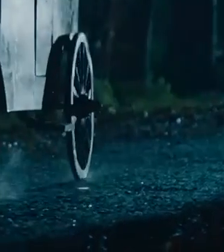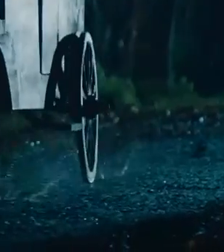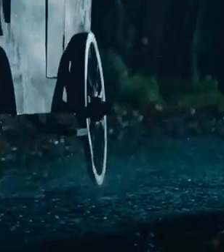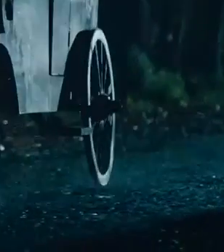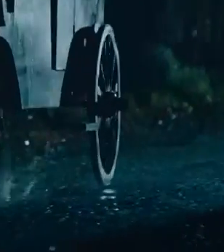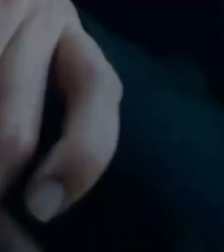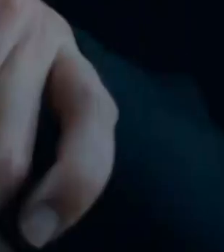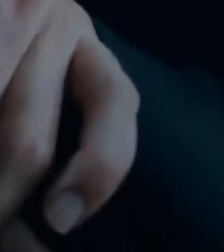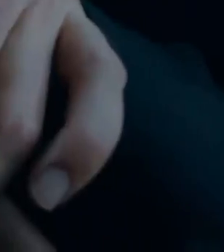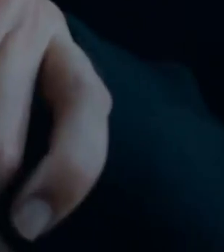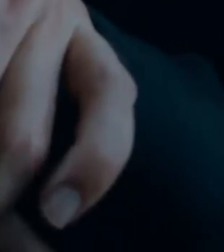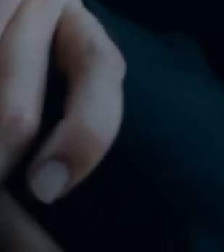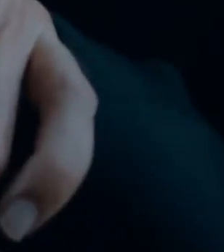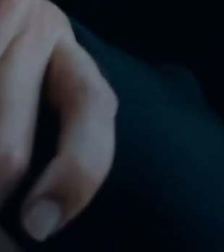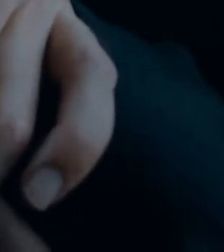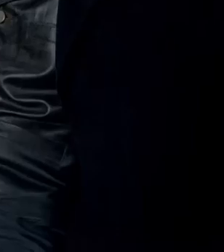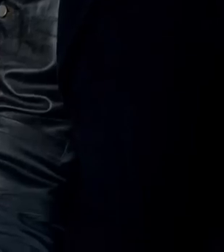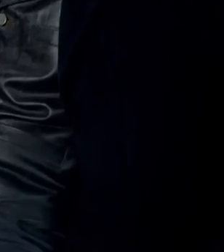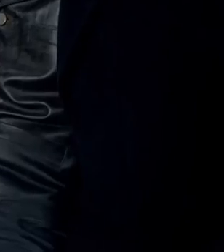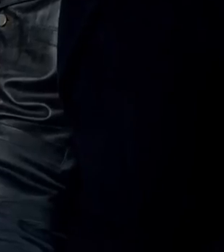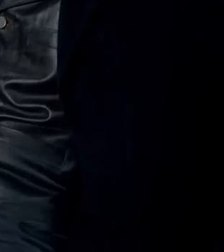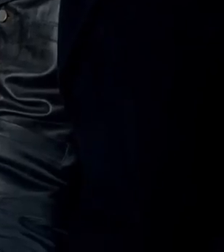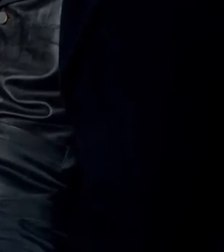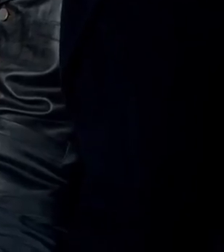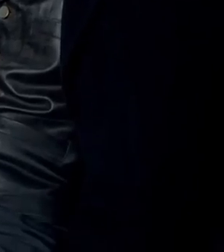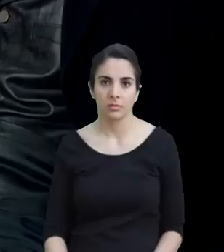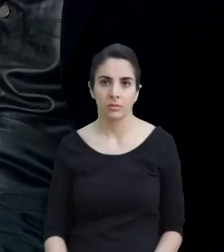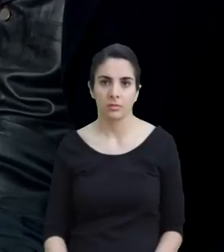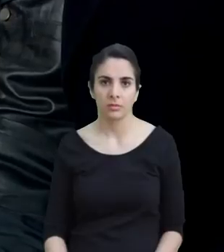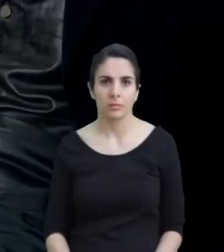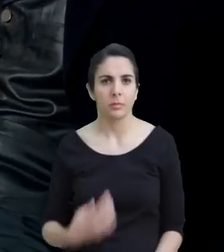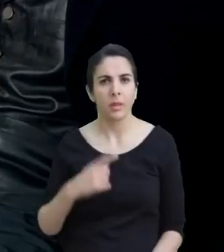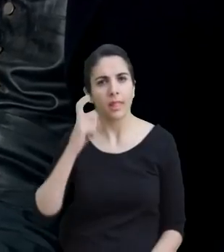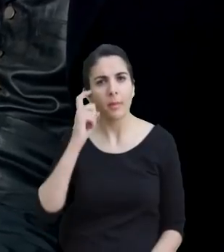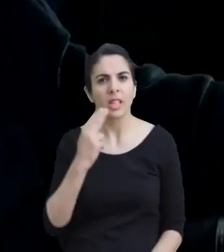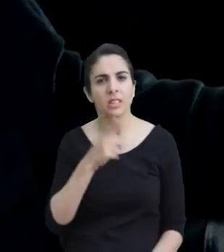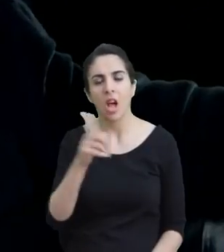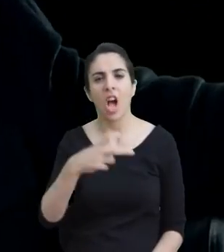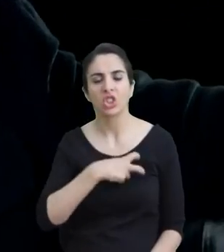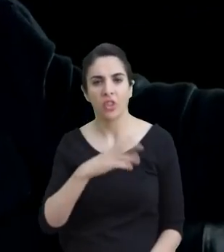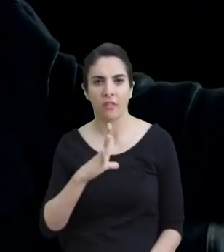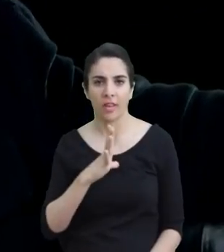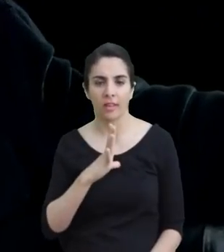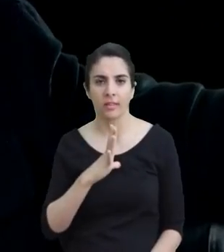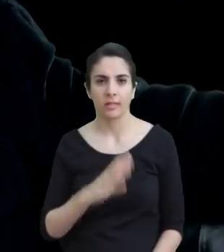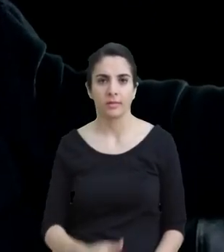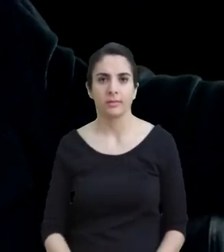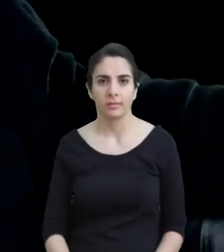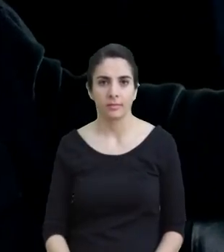ilerliyor. Bıyıklı ellerinde demirden kelepçelerle Mustafa'nın karşısında oturmuş. Bence o kız sana aşık.